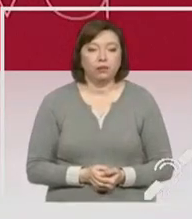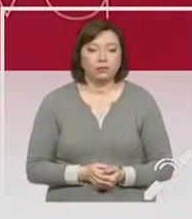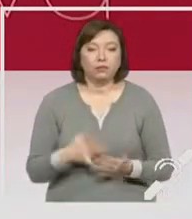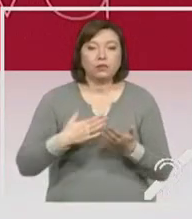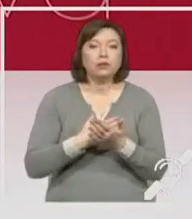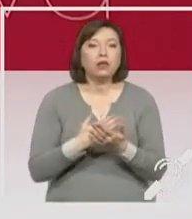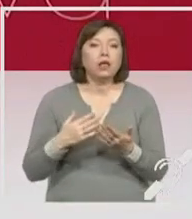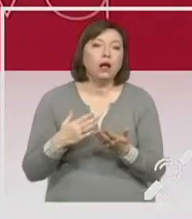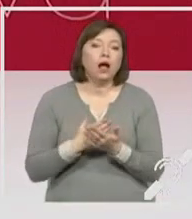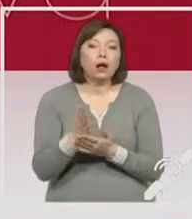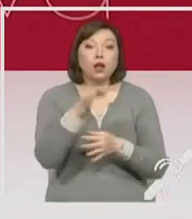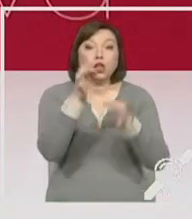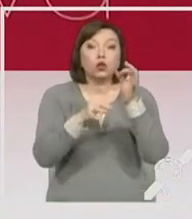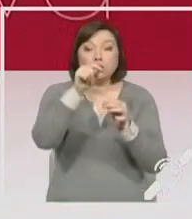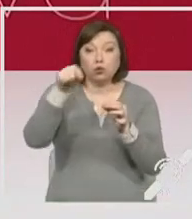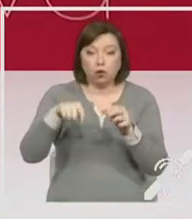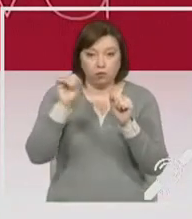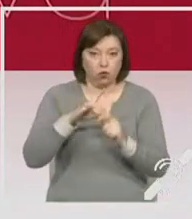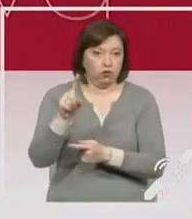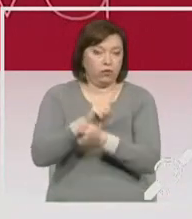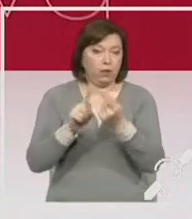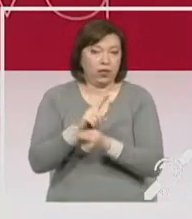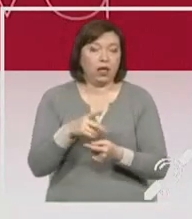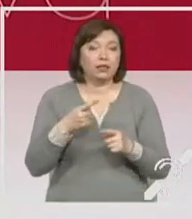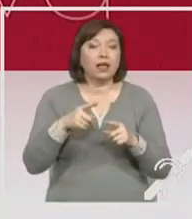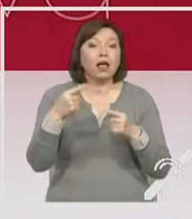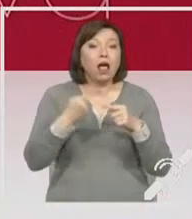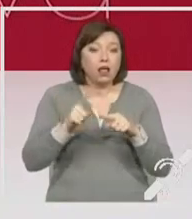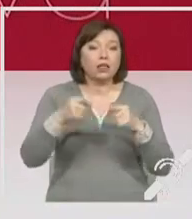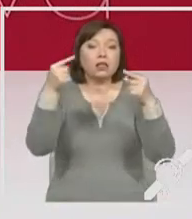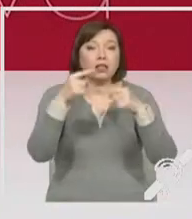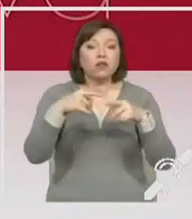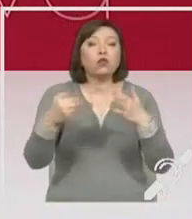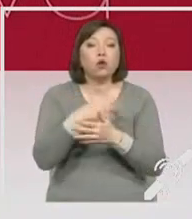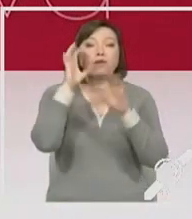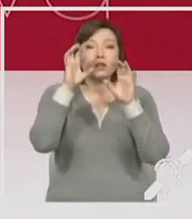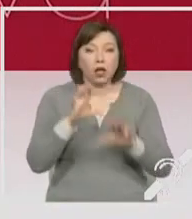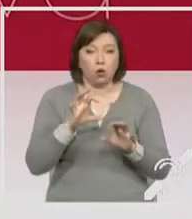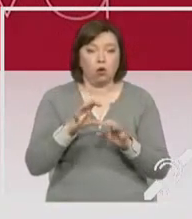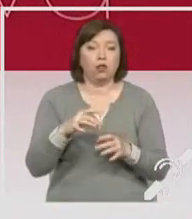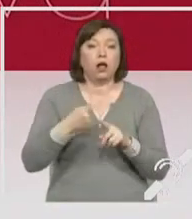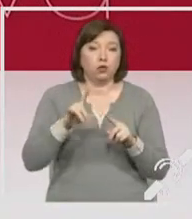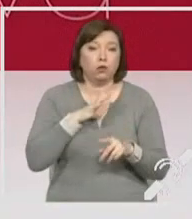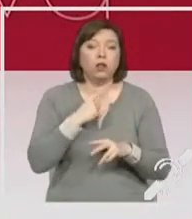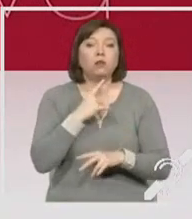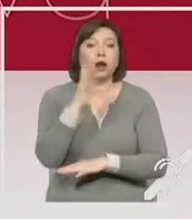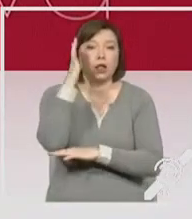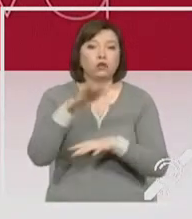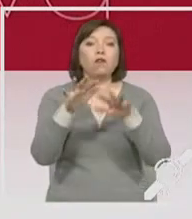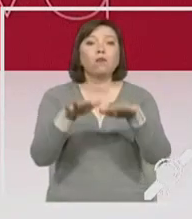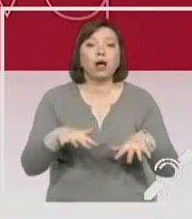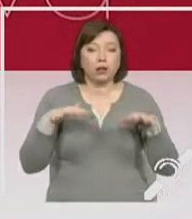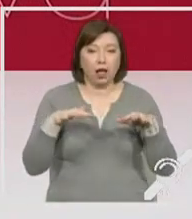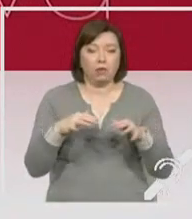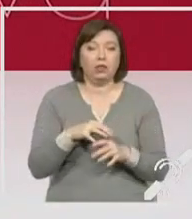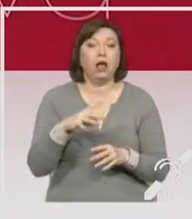harta judecătoriilor se poate schimba potrivit unui proiect de lege privind reorganizarea instanțelor votat de deputați în prima lectură